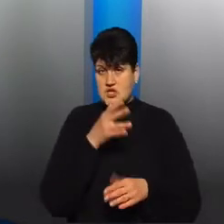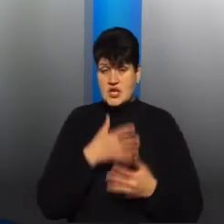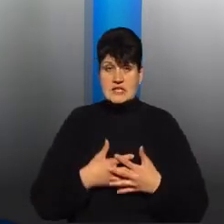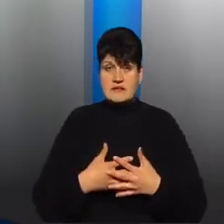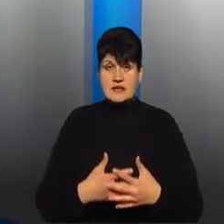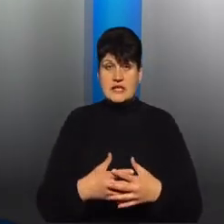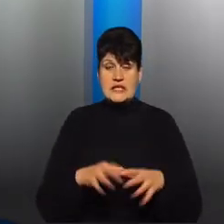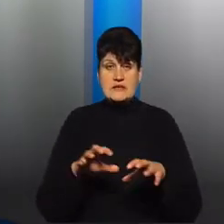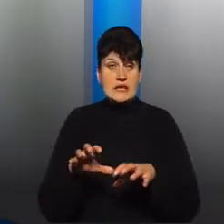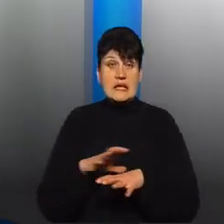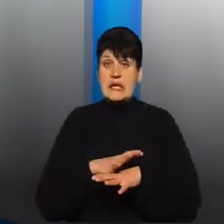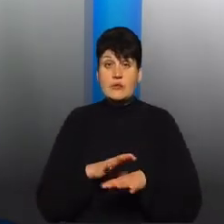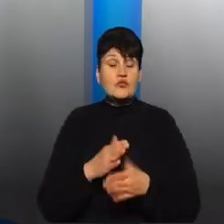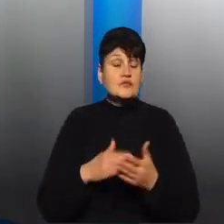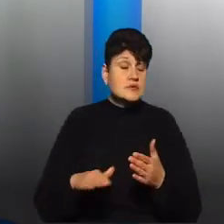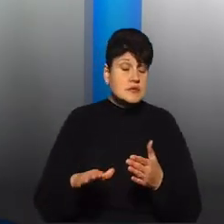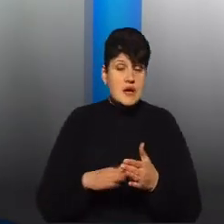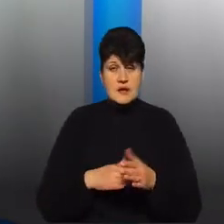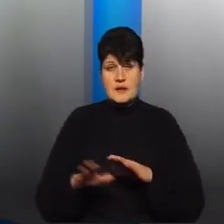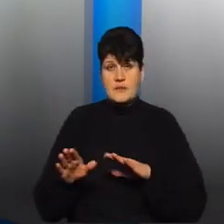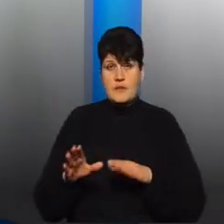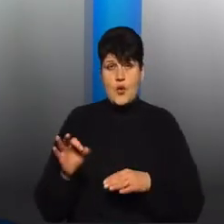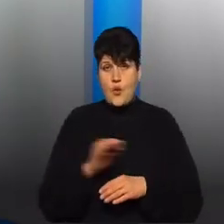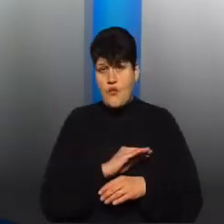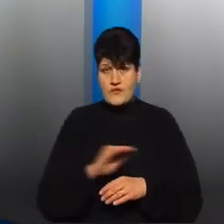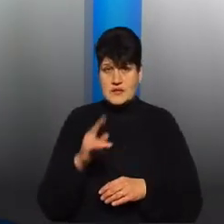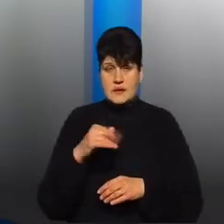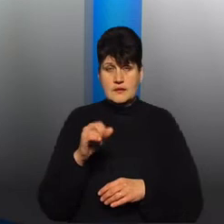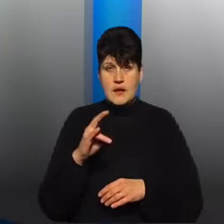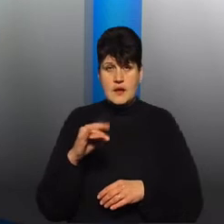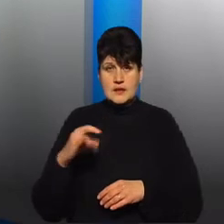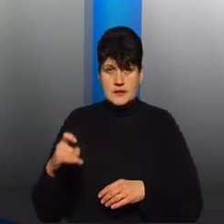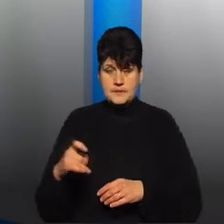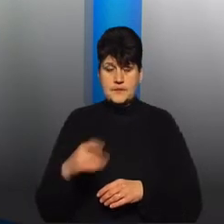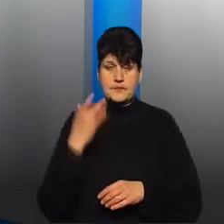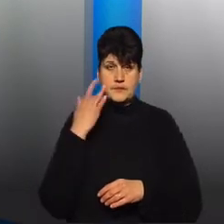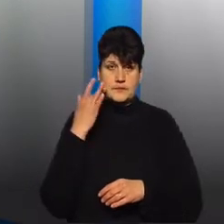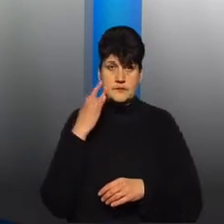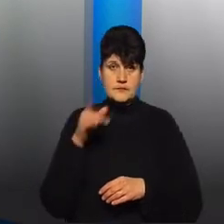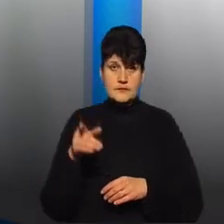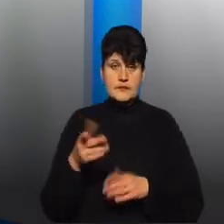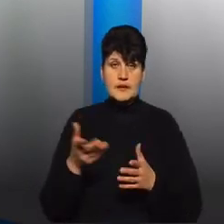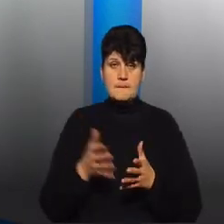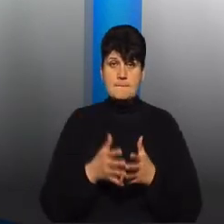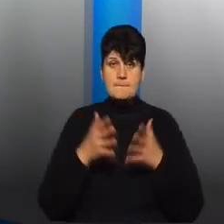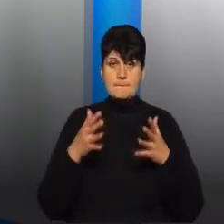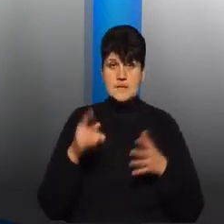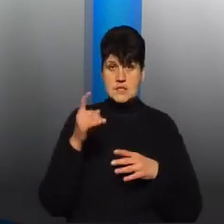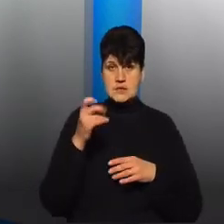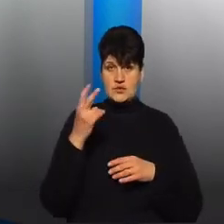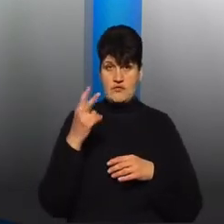Крім того, вже по офіційних даних Сполучених Штатів Америки, де більше 120 тисяч